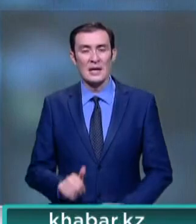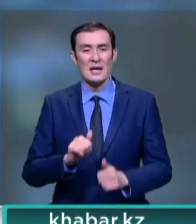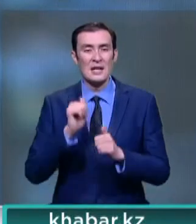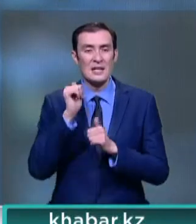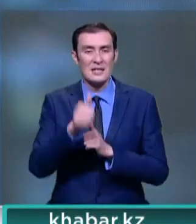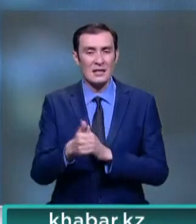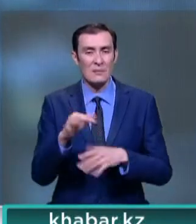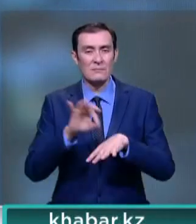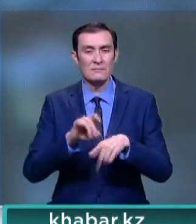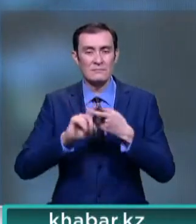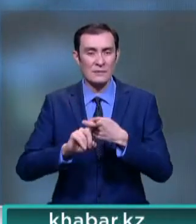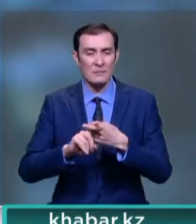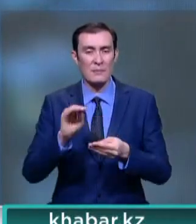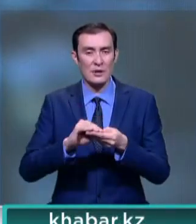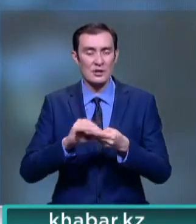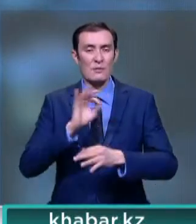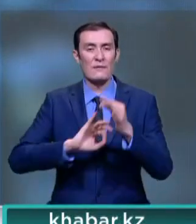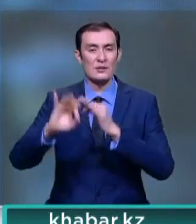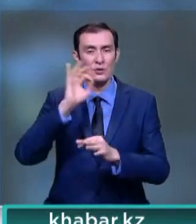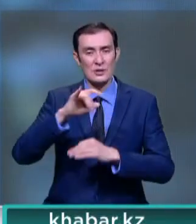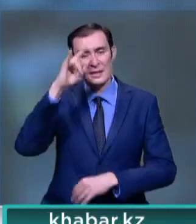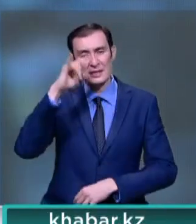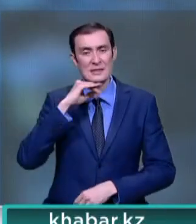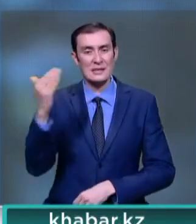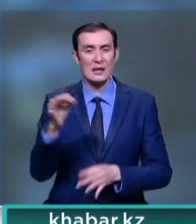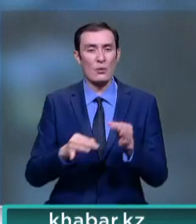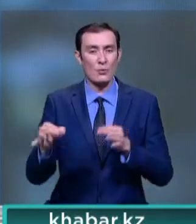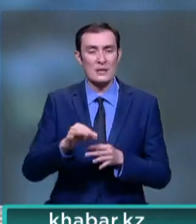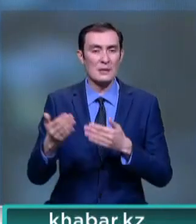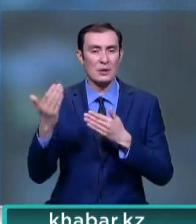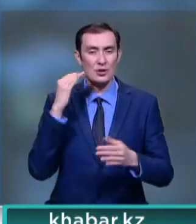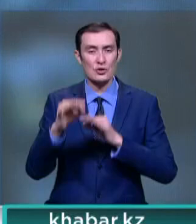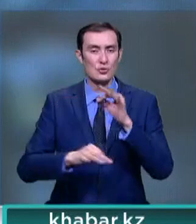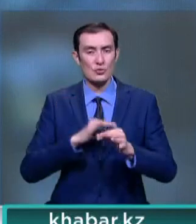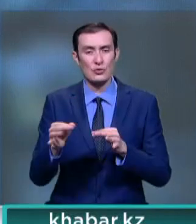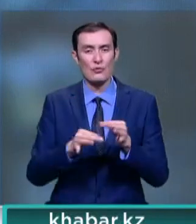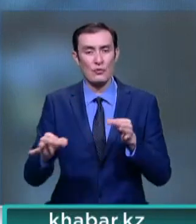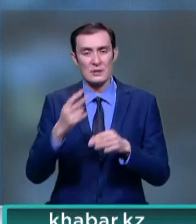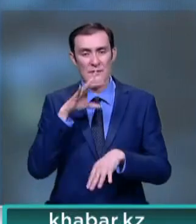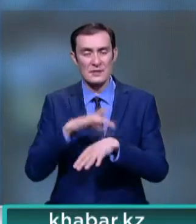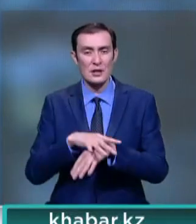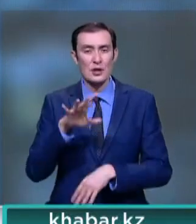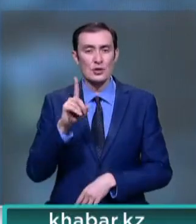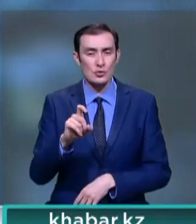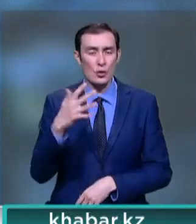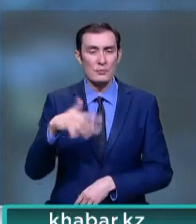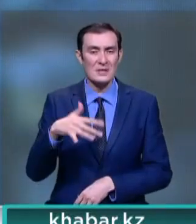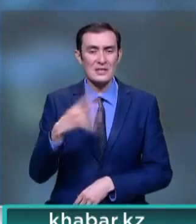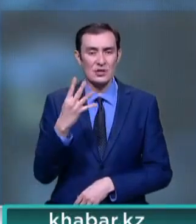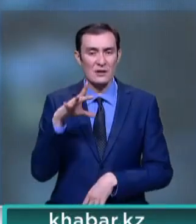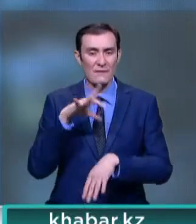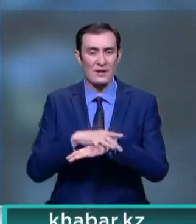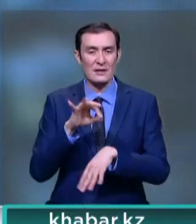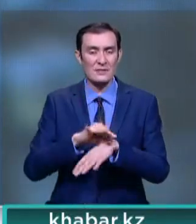Лидером в антирейтинге по заражению остается Восточно-Казахстанская область. За прошедшие сутки в регионе зафиксировали